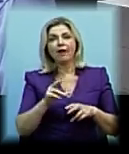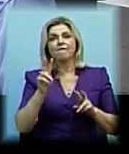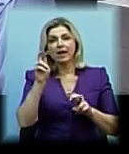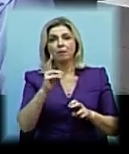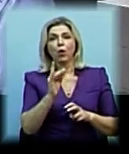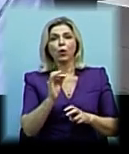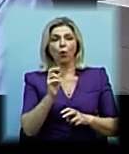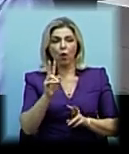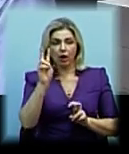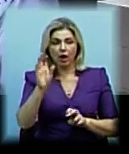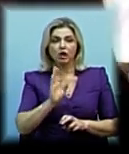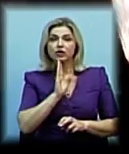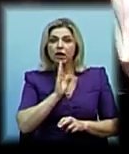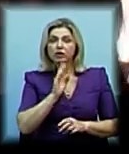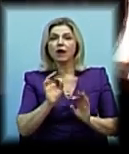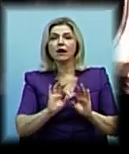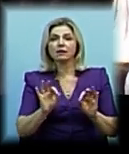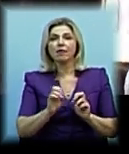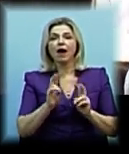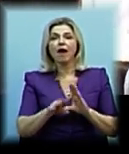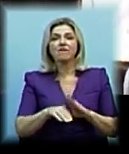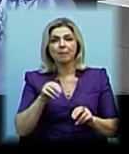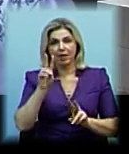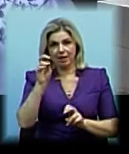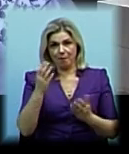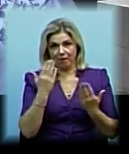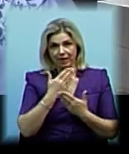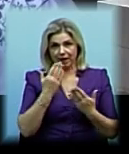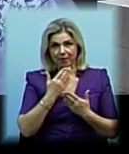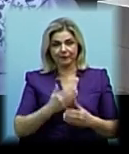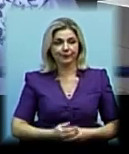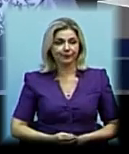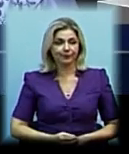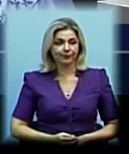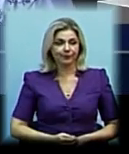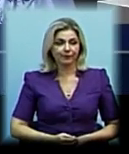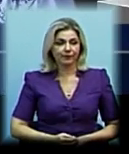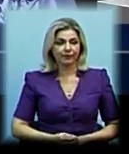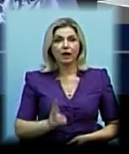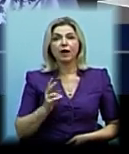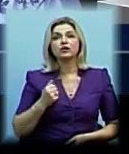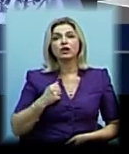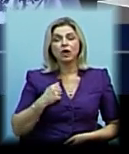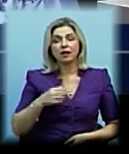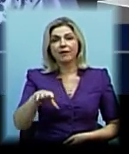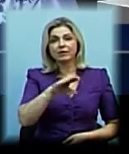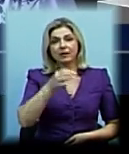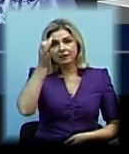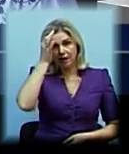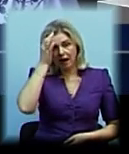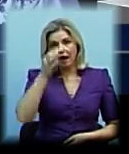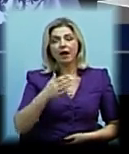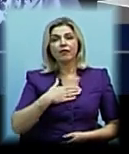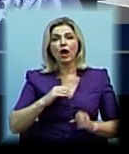Олена Дегтяр розповідає, як обирали тему фільму. На жаль, всі згадують лише героїв, які захищали